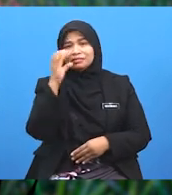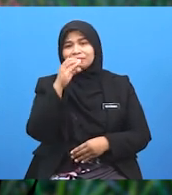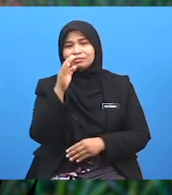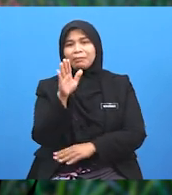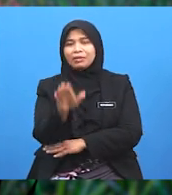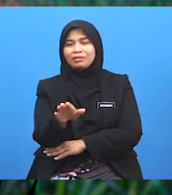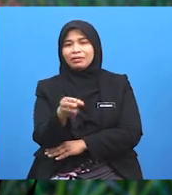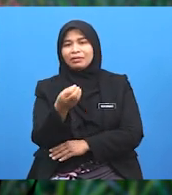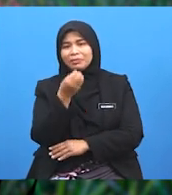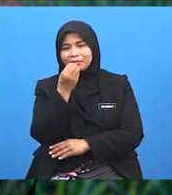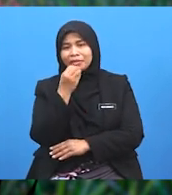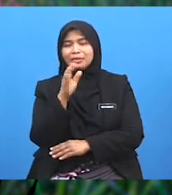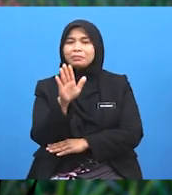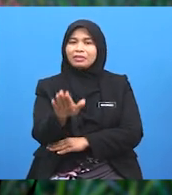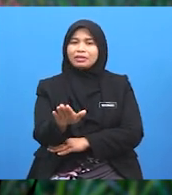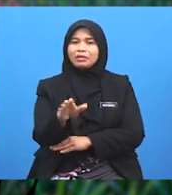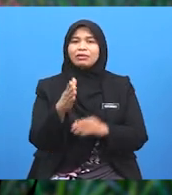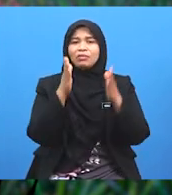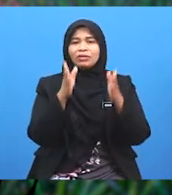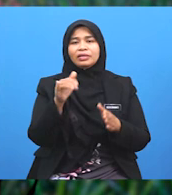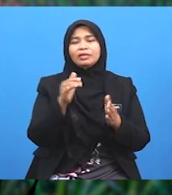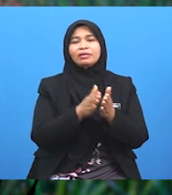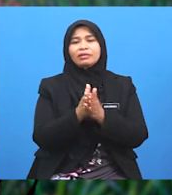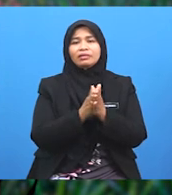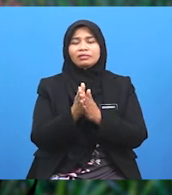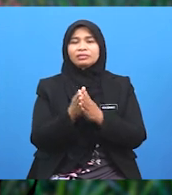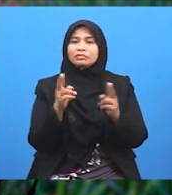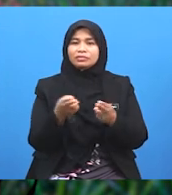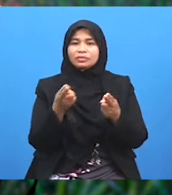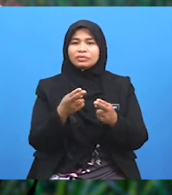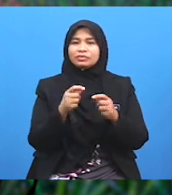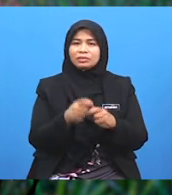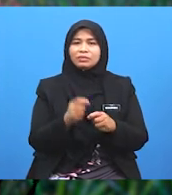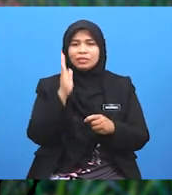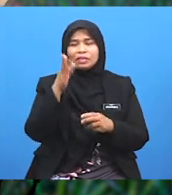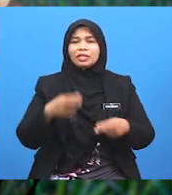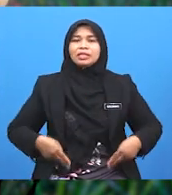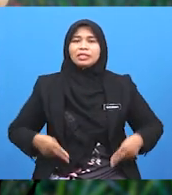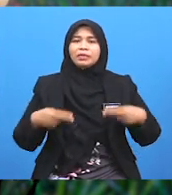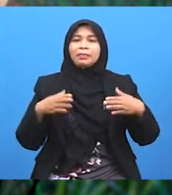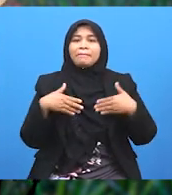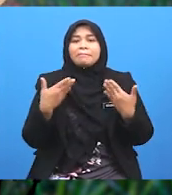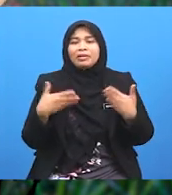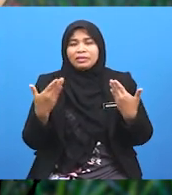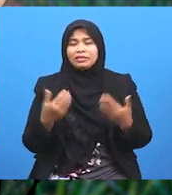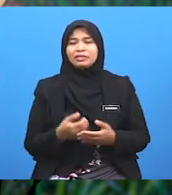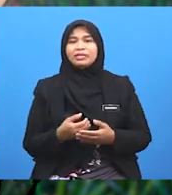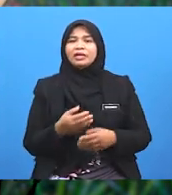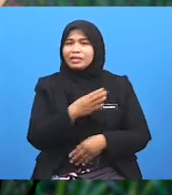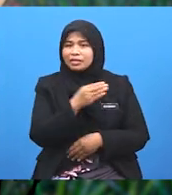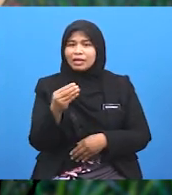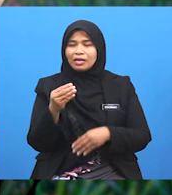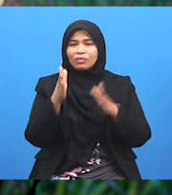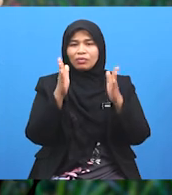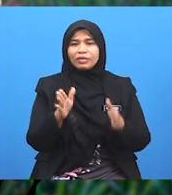petang. Orang yang rajin berusaha tentulah akan hidup bahagia. Manakala orang